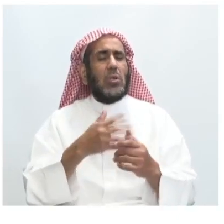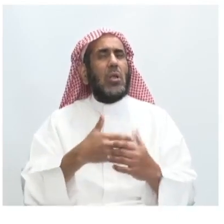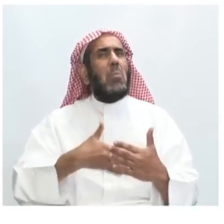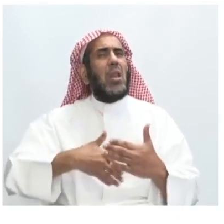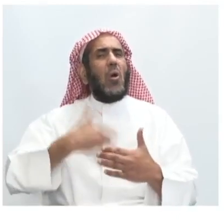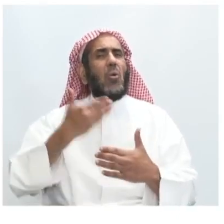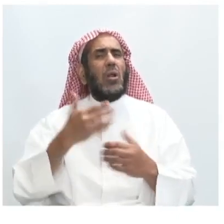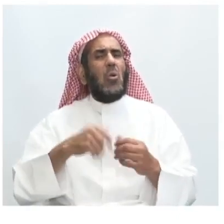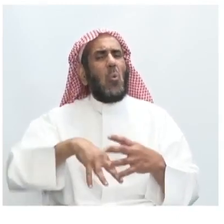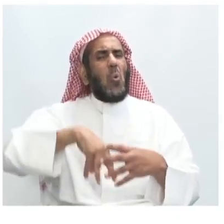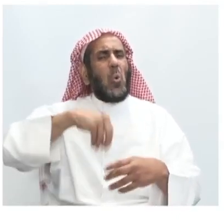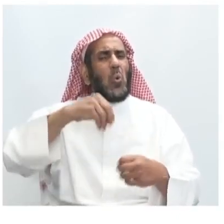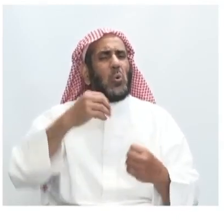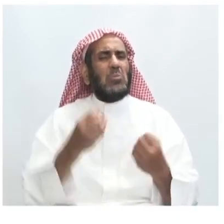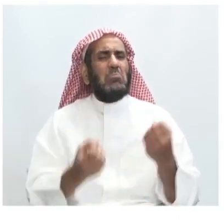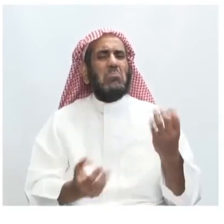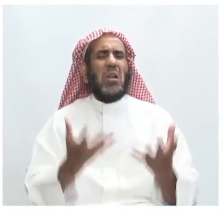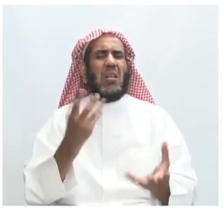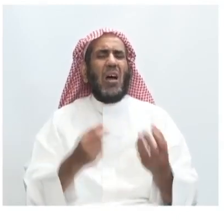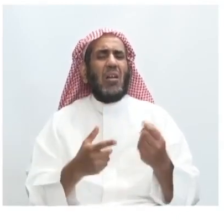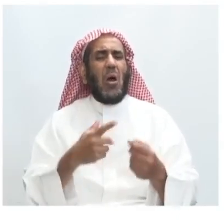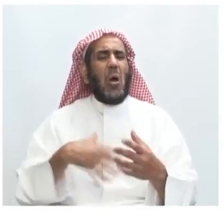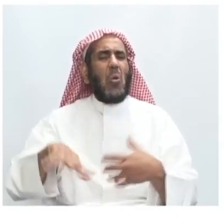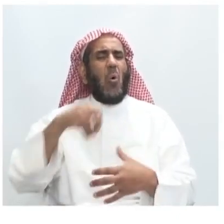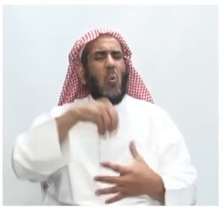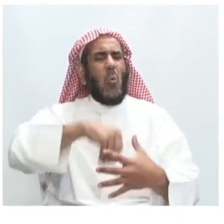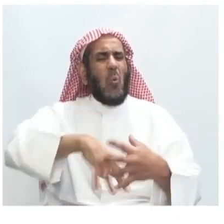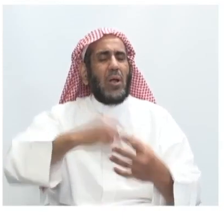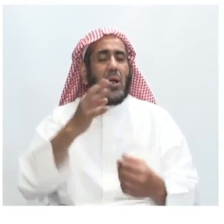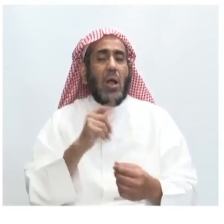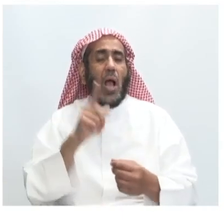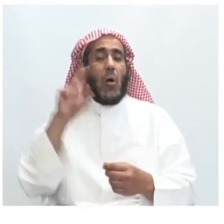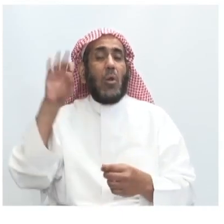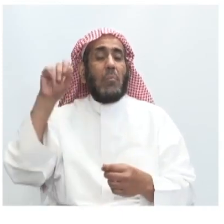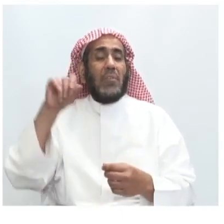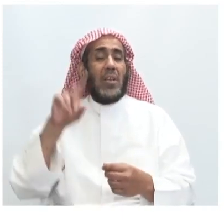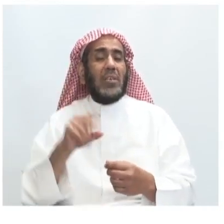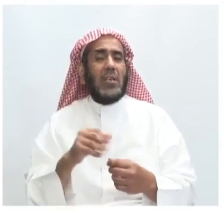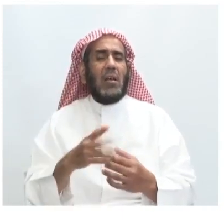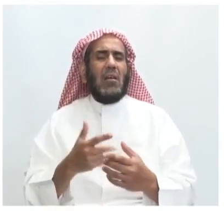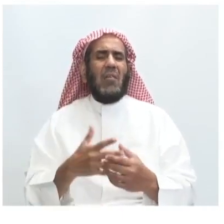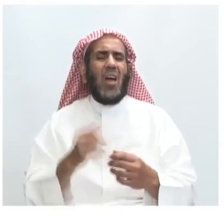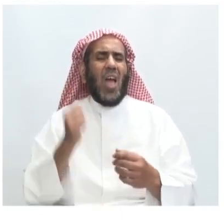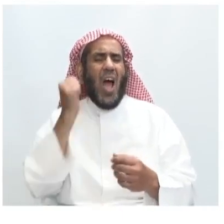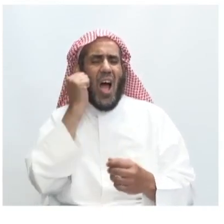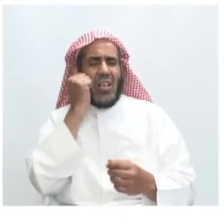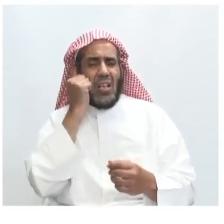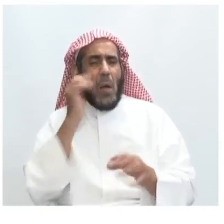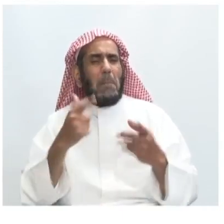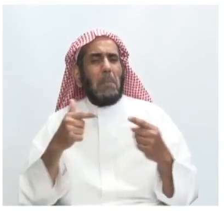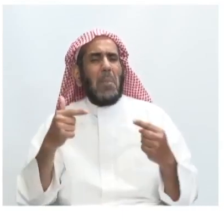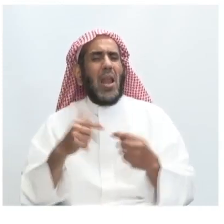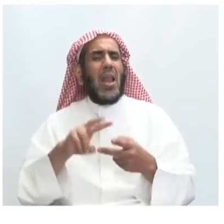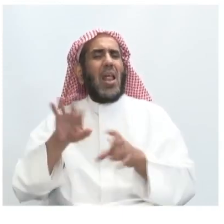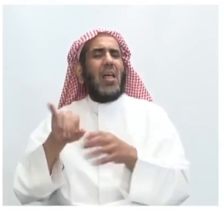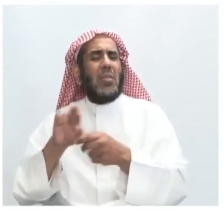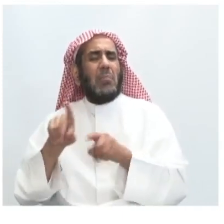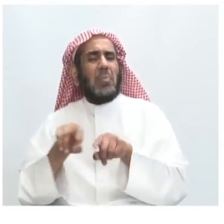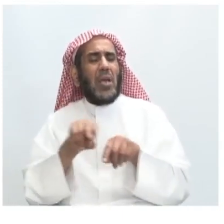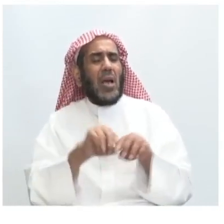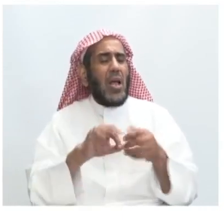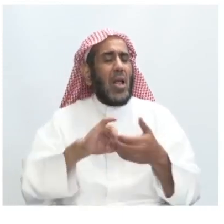او يتمنون اهل النار والعياذ بالله ان يخرجون منها وكقول ابي فراس فيا حسره من لي بخل موافق